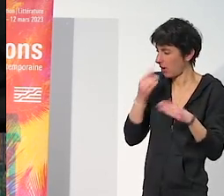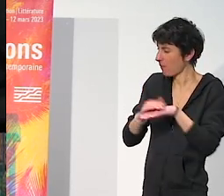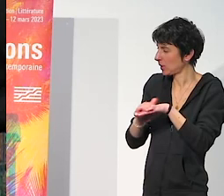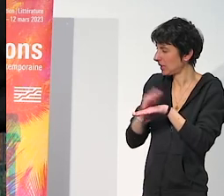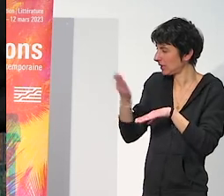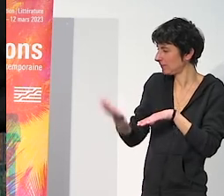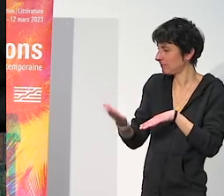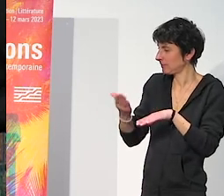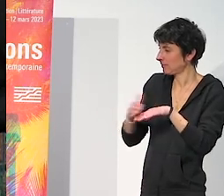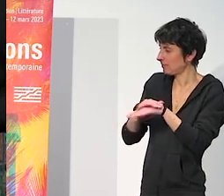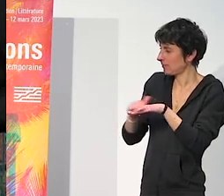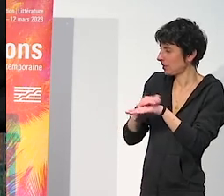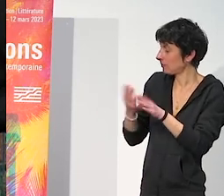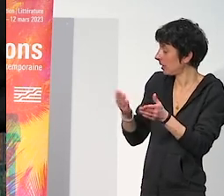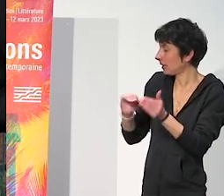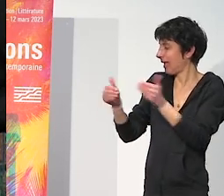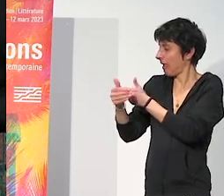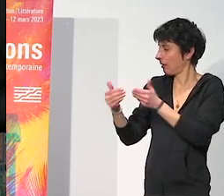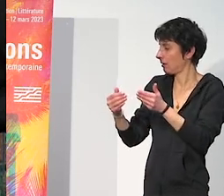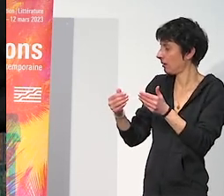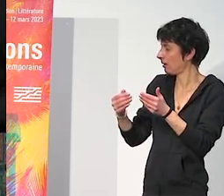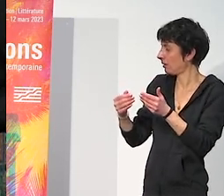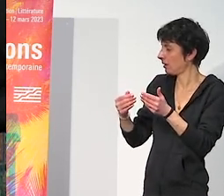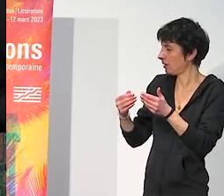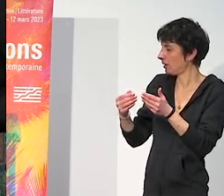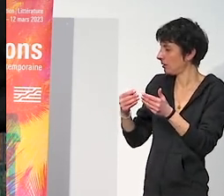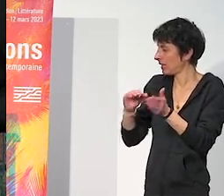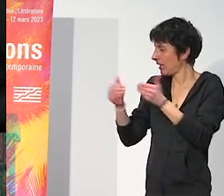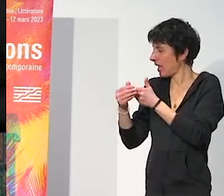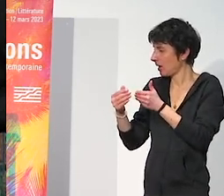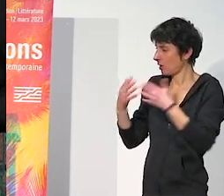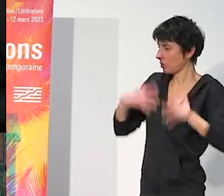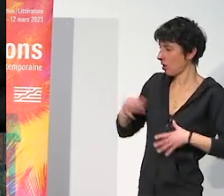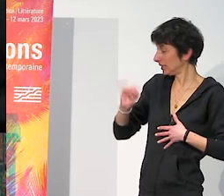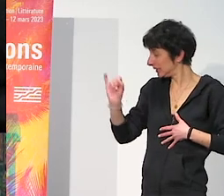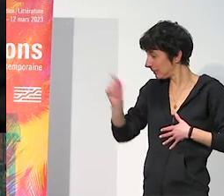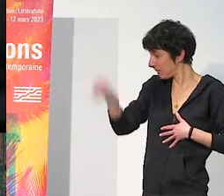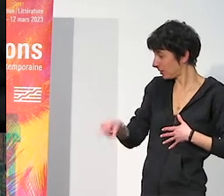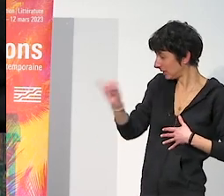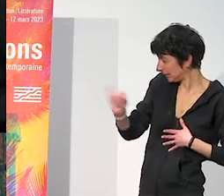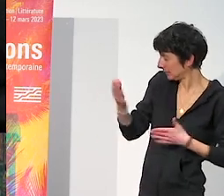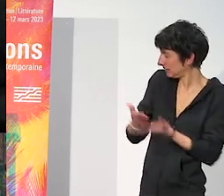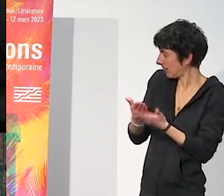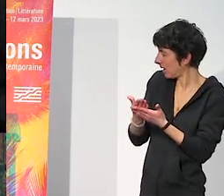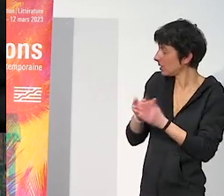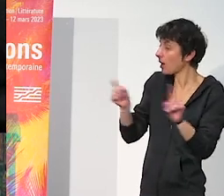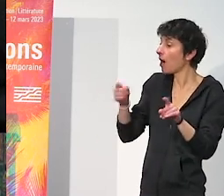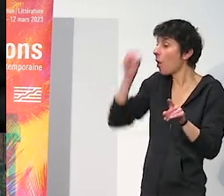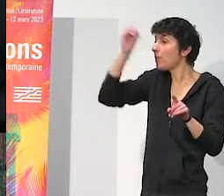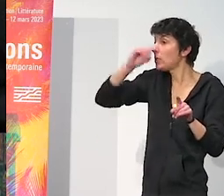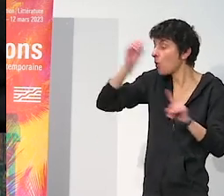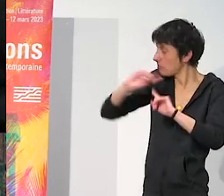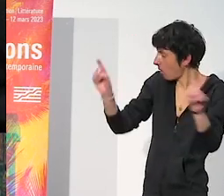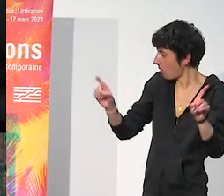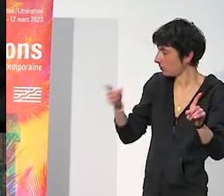encore une fois, quelle voix on donne à lire, quel corps, plutôt qu'une opinion.